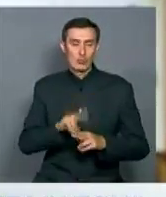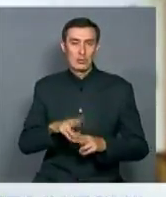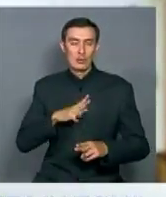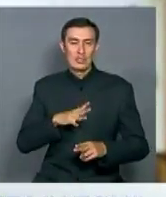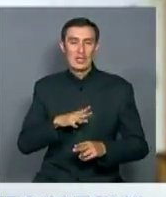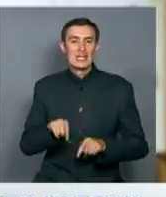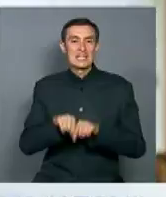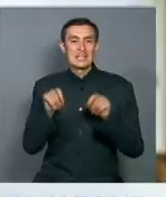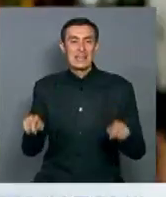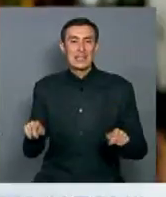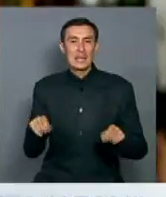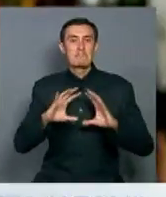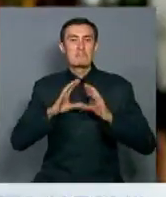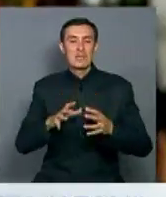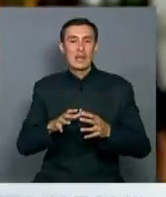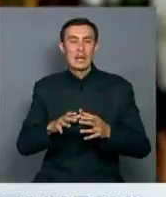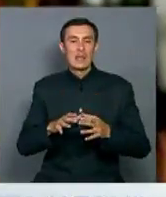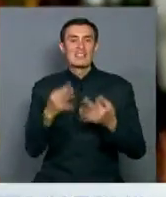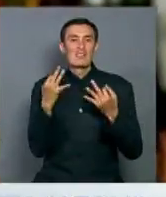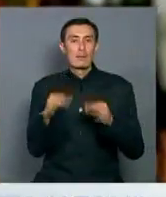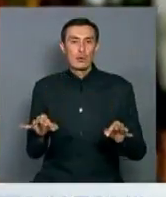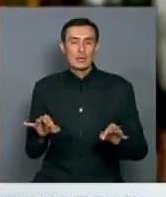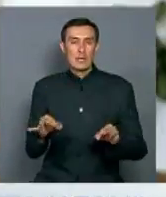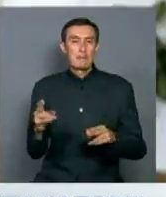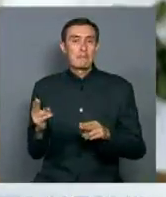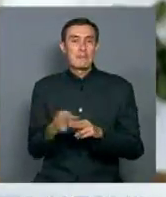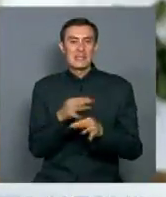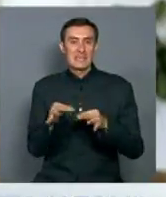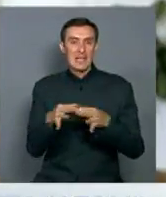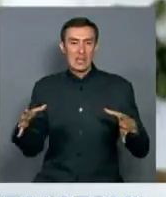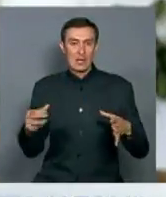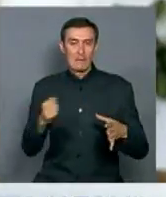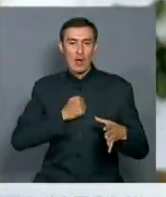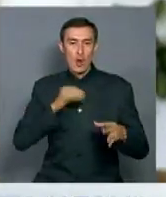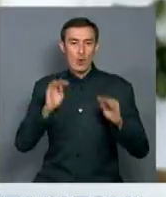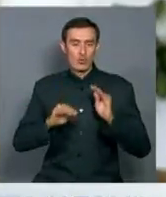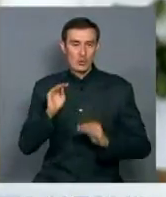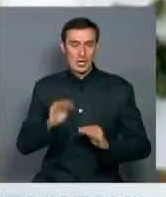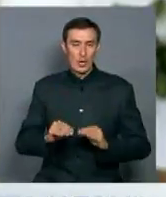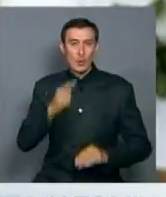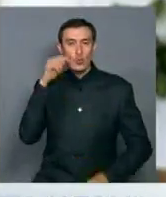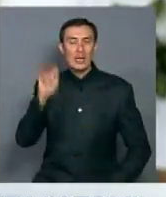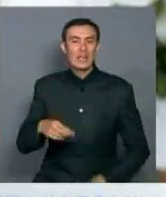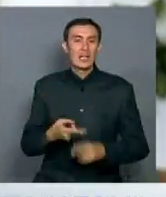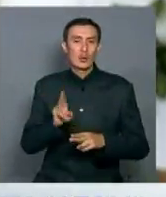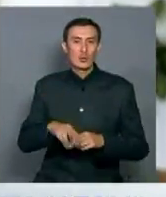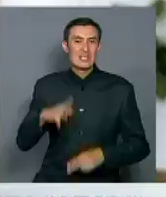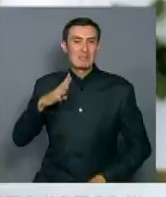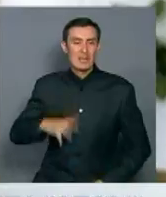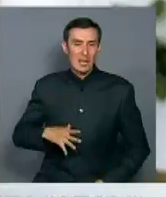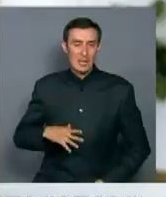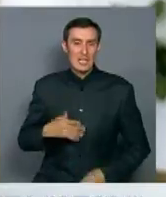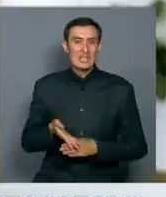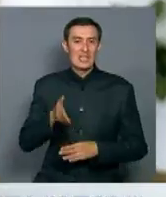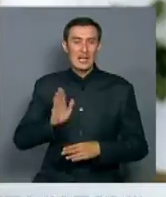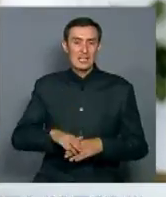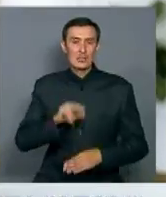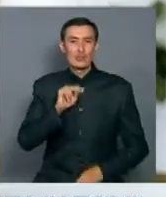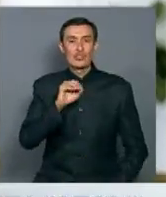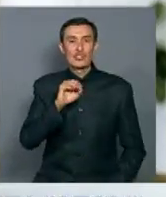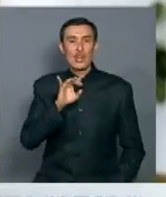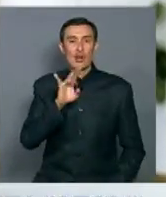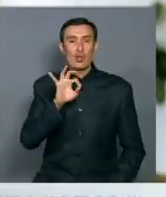мира, свободного от ядерного оружия. Для Украины, которая испытала все тяготы и невзгоды